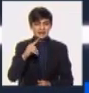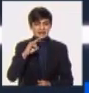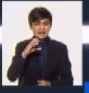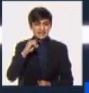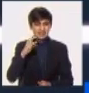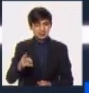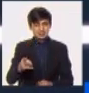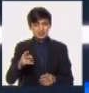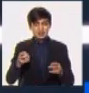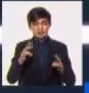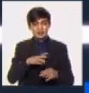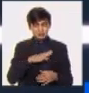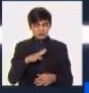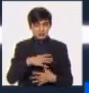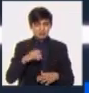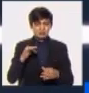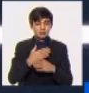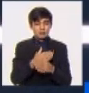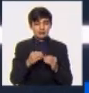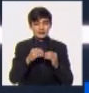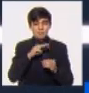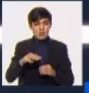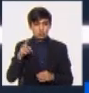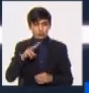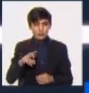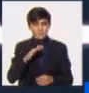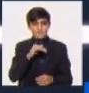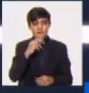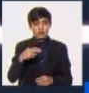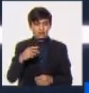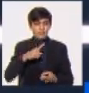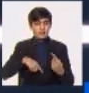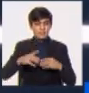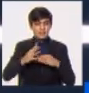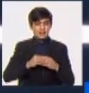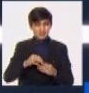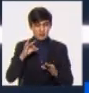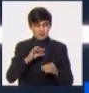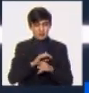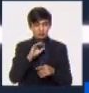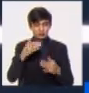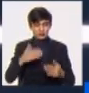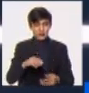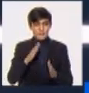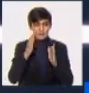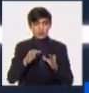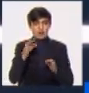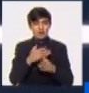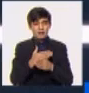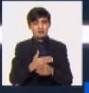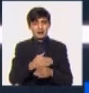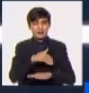металлурги направили 10 миллионов долларов фонд бы сбер games средства пойдут на оказание прямой адресной помощи